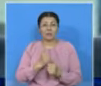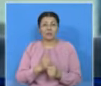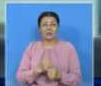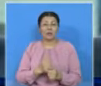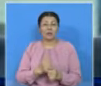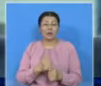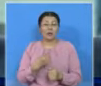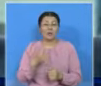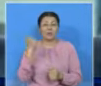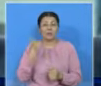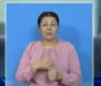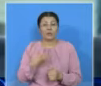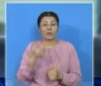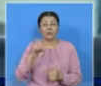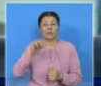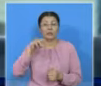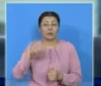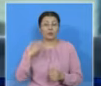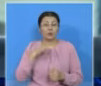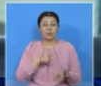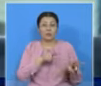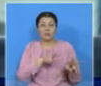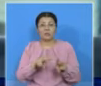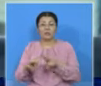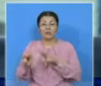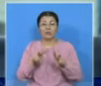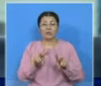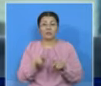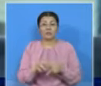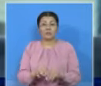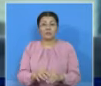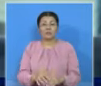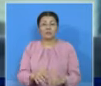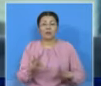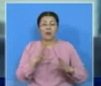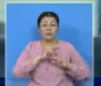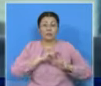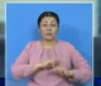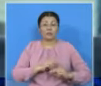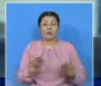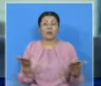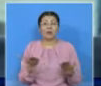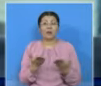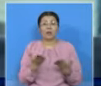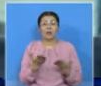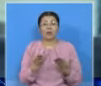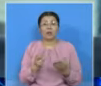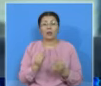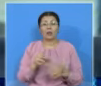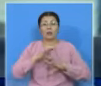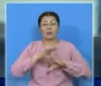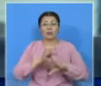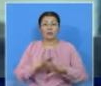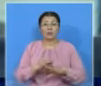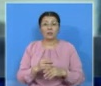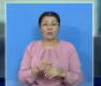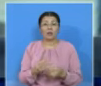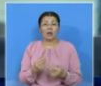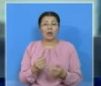рет біз соның барлығын өзіміз қадағалап отырмыз. Барлық жұмыстардың жүргізіліп отырған қаражаттары өзіндерінің